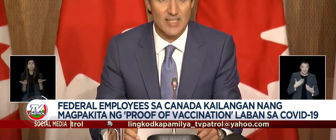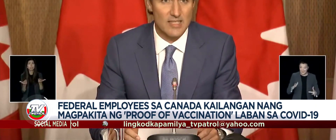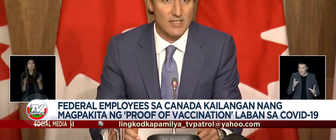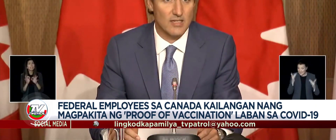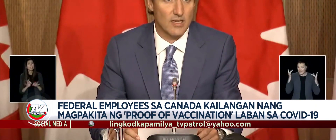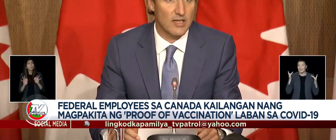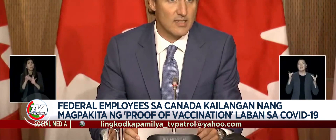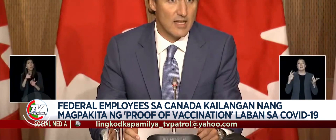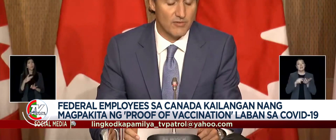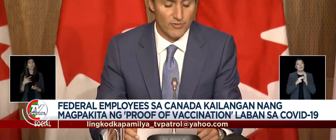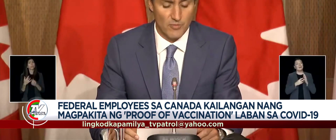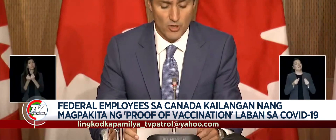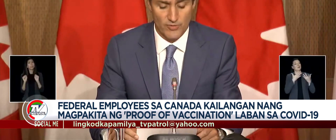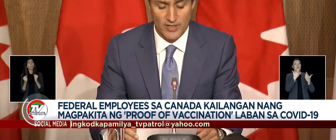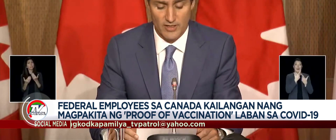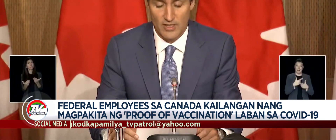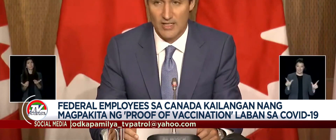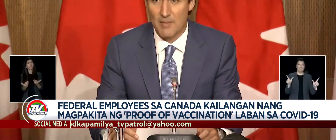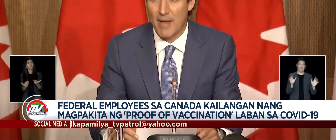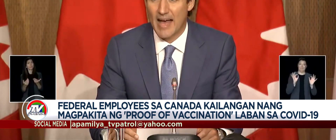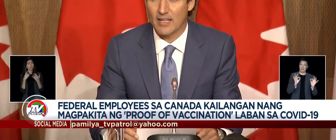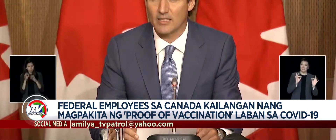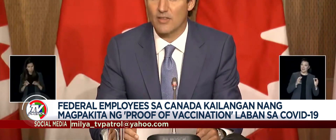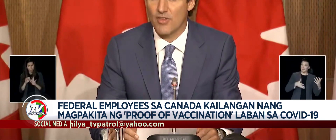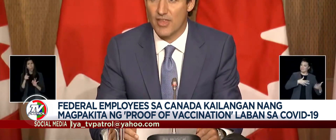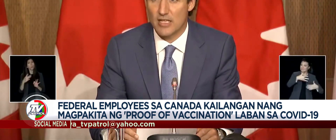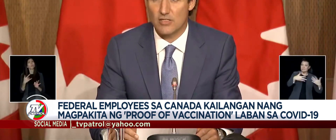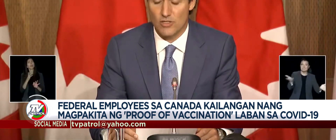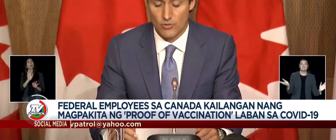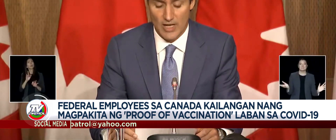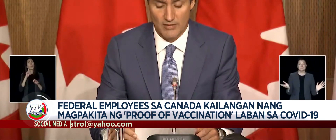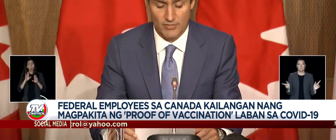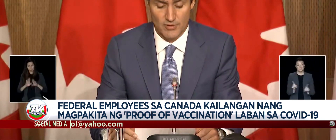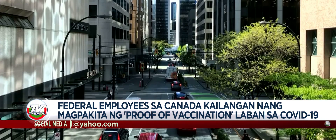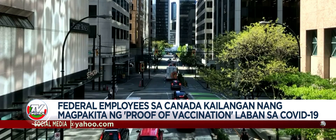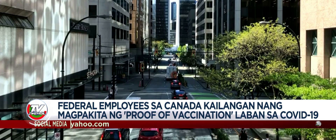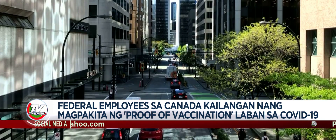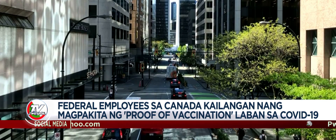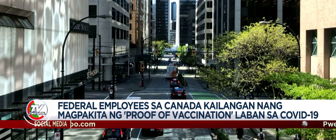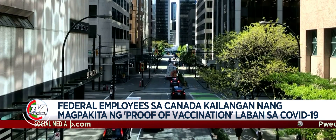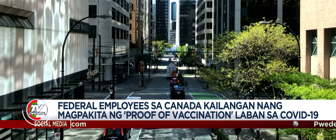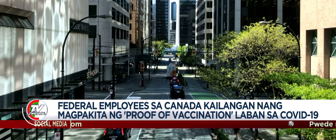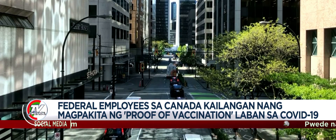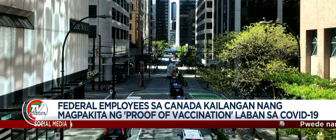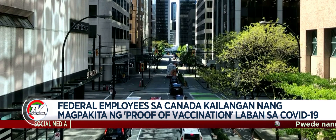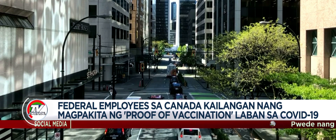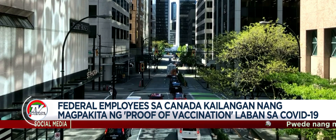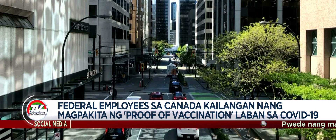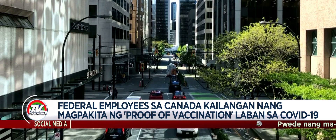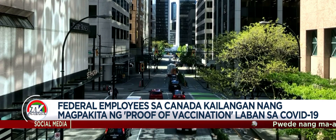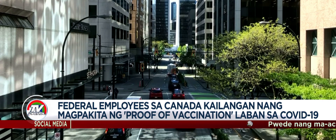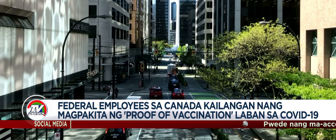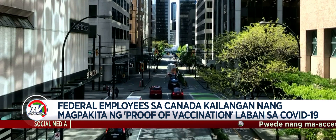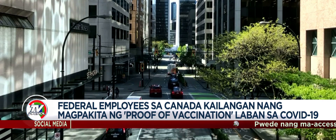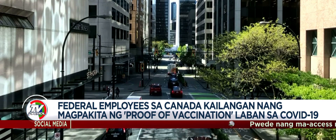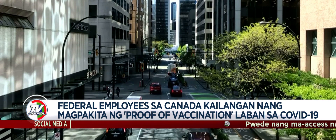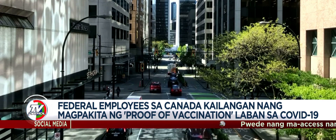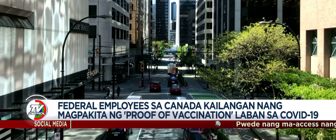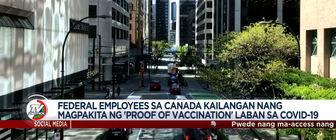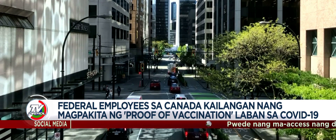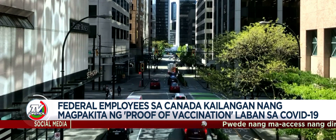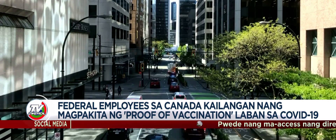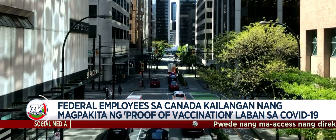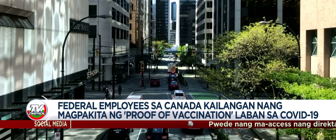have your kids safe from COVID, to get back to the things you love. Mahigit na 200,000